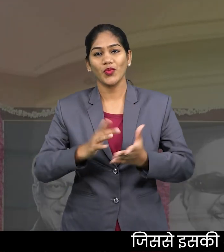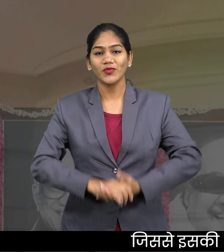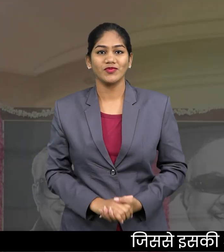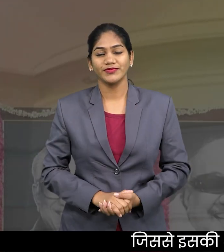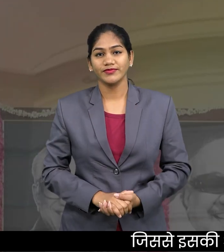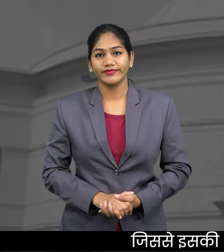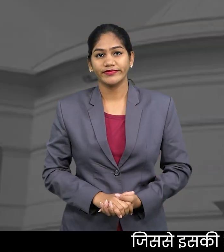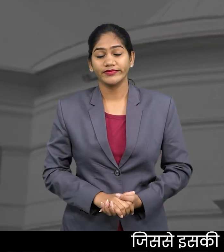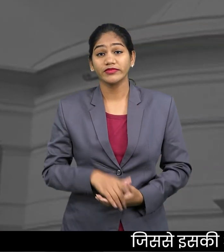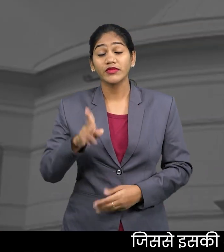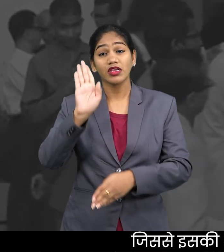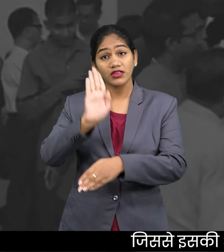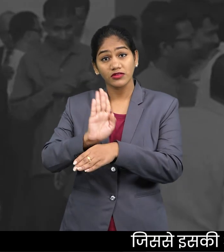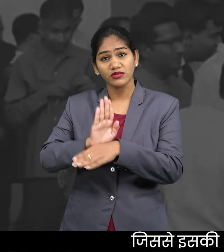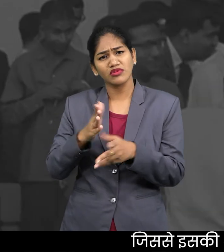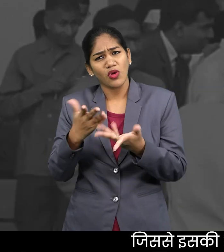और